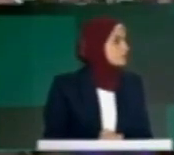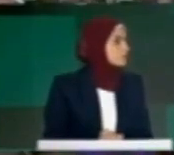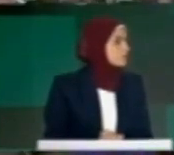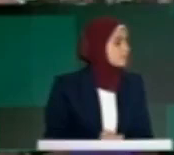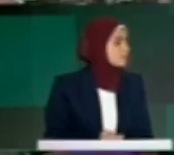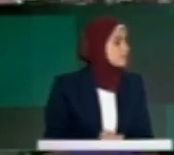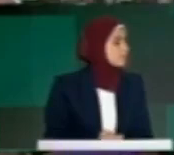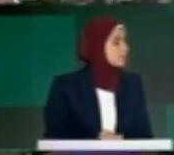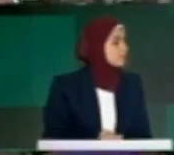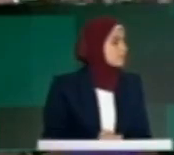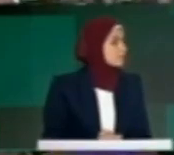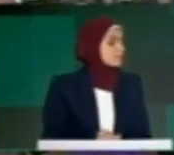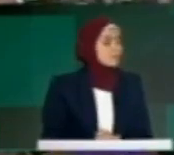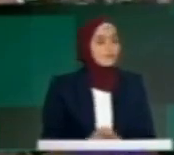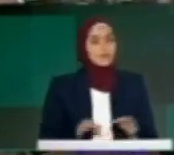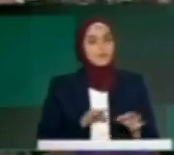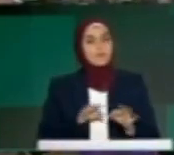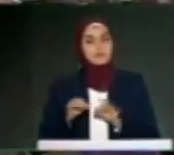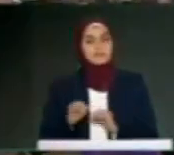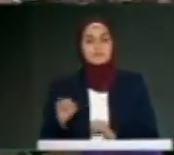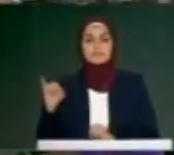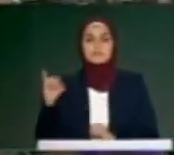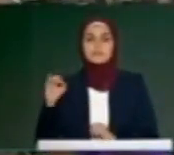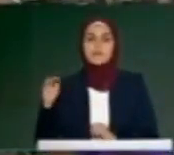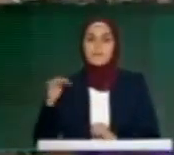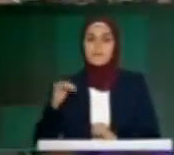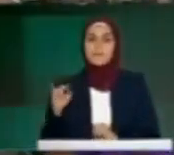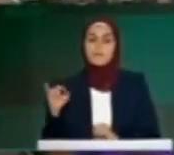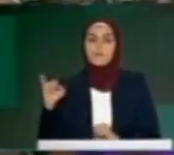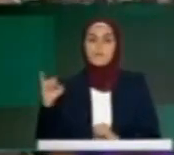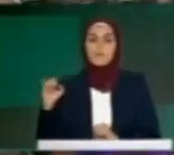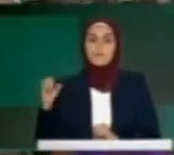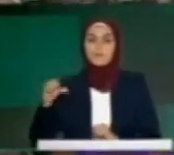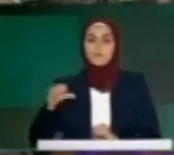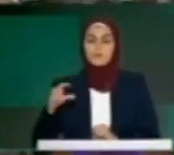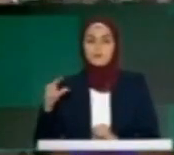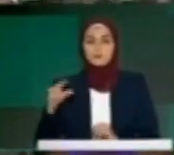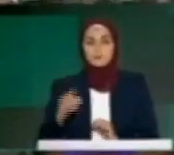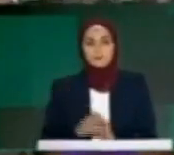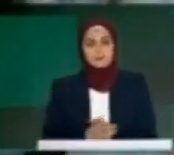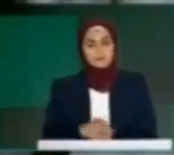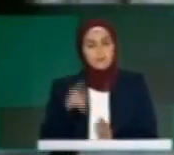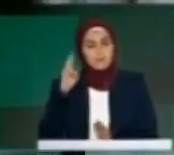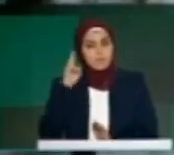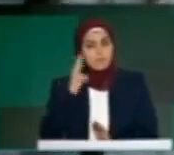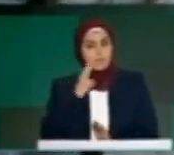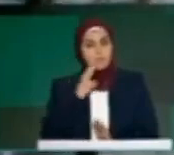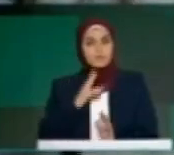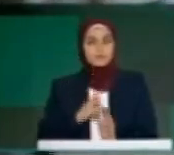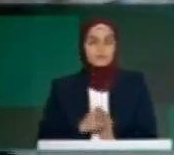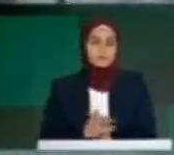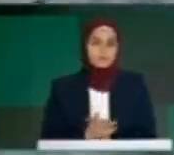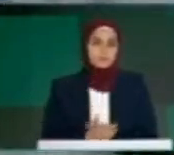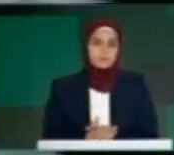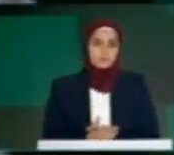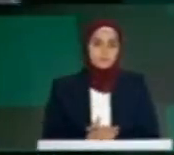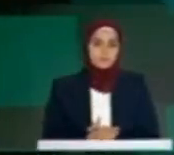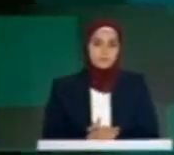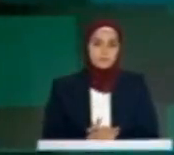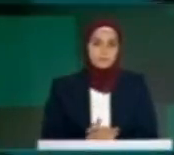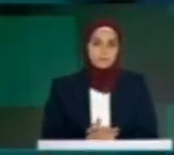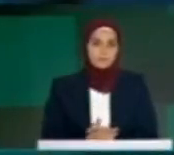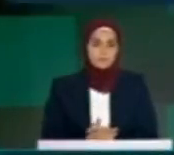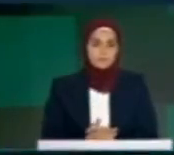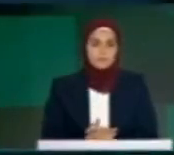المهندس محمود سعيد مبارك رغم الاعاقه السمعيه استطاع التخرج من المعهد العالي للهندسه من قسم